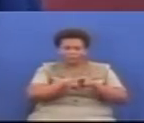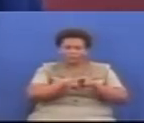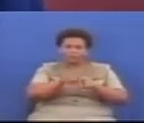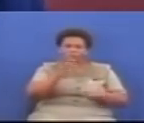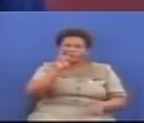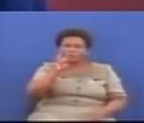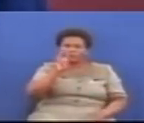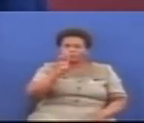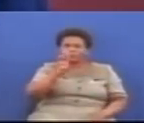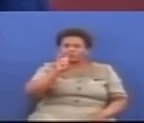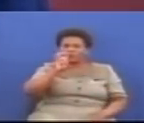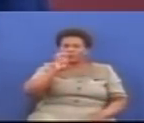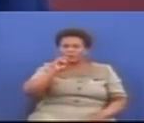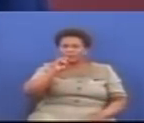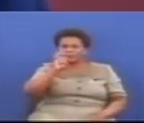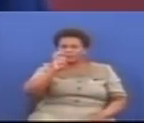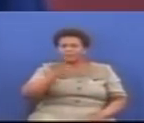Kuwese.